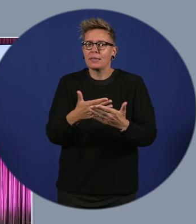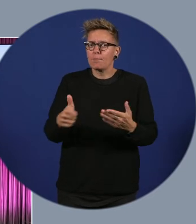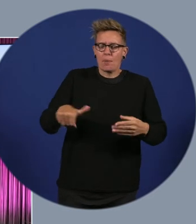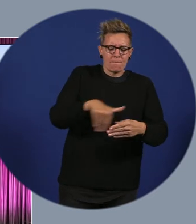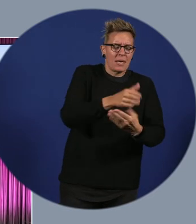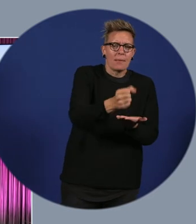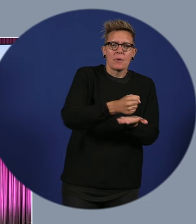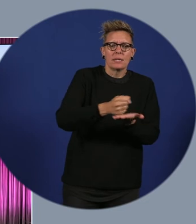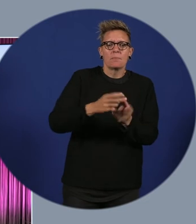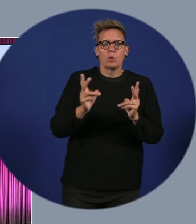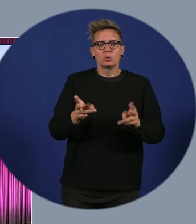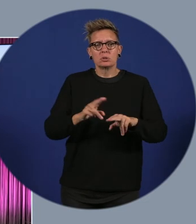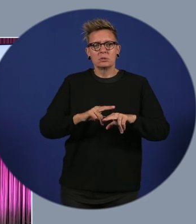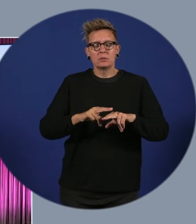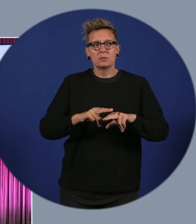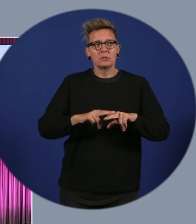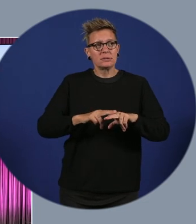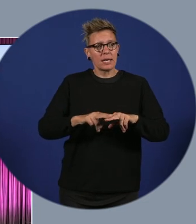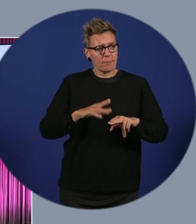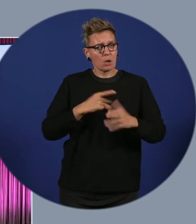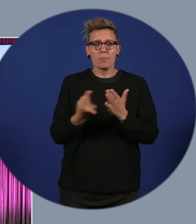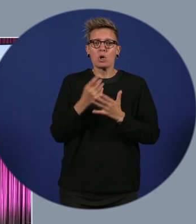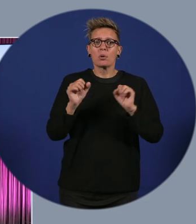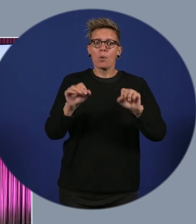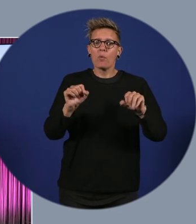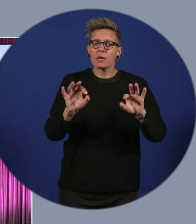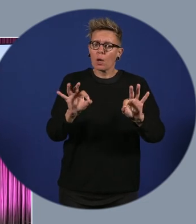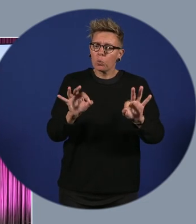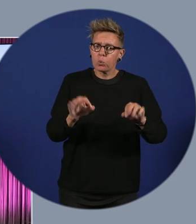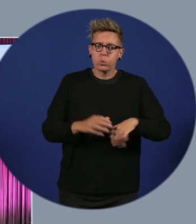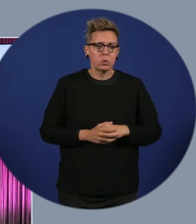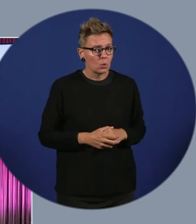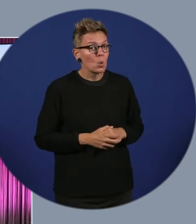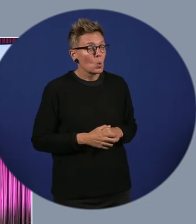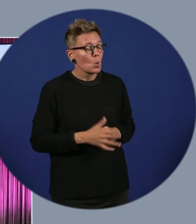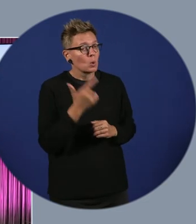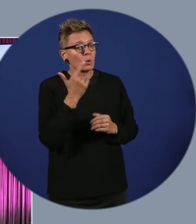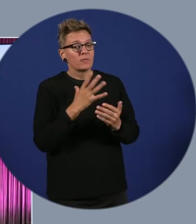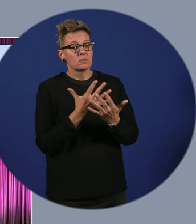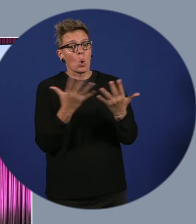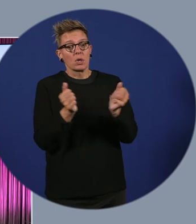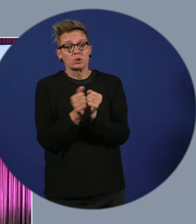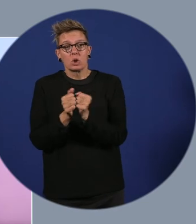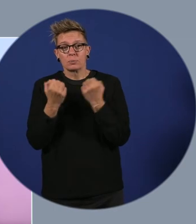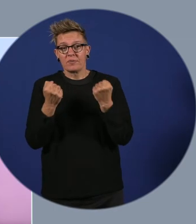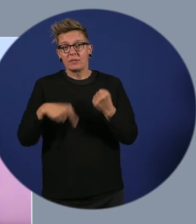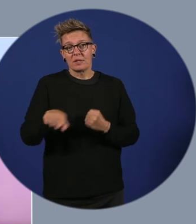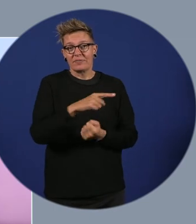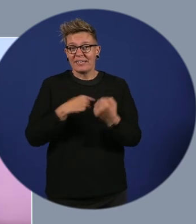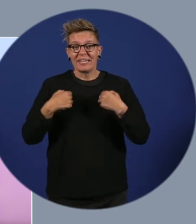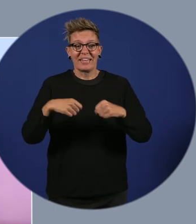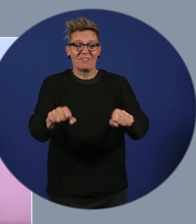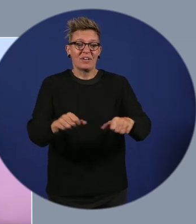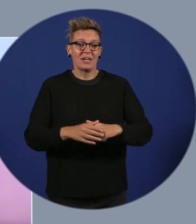känna, alltså, bara i skolan till exempel, att känna att man har ett inflytande. Ja, alltså jag tror att det finns så mycket saker man behöver göra. Jag är